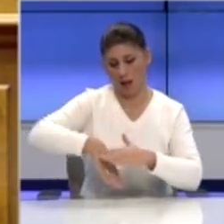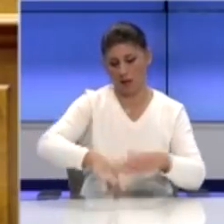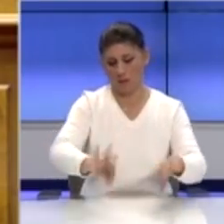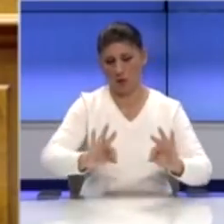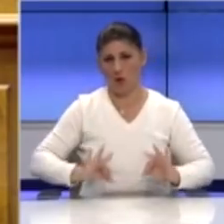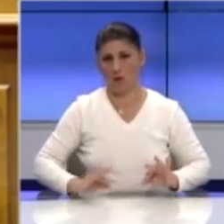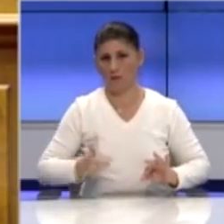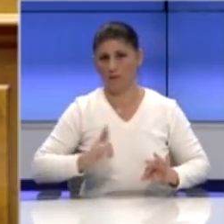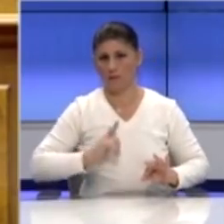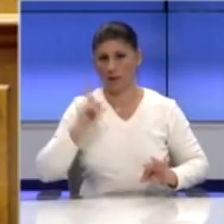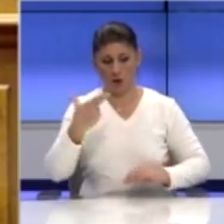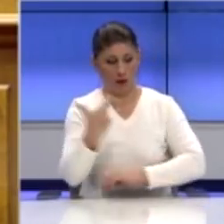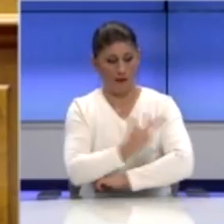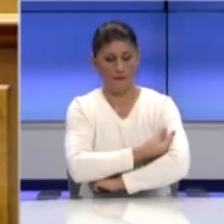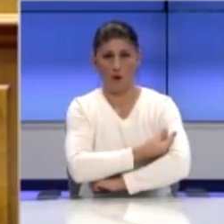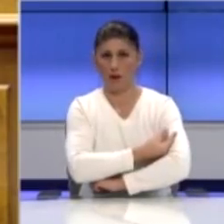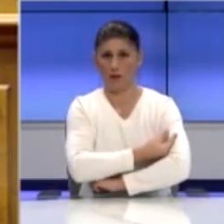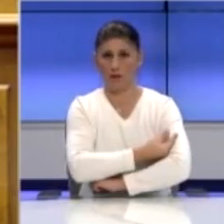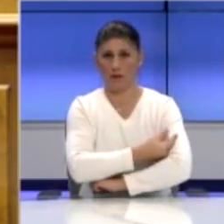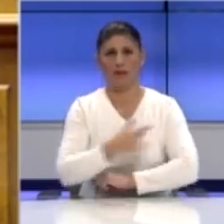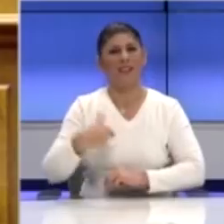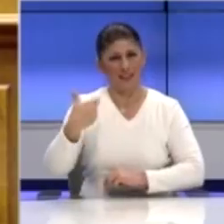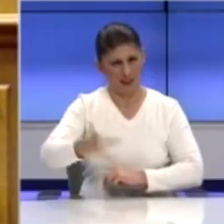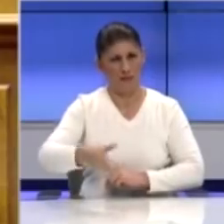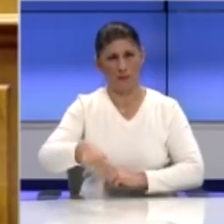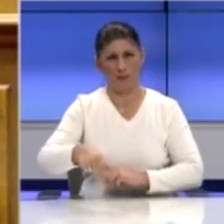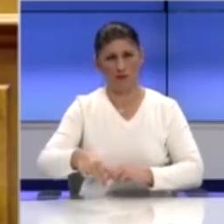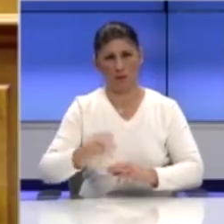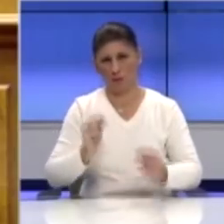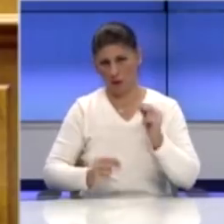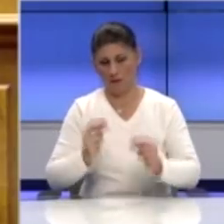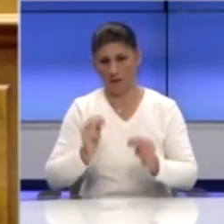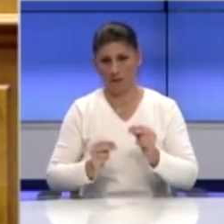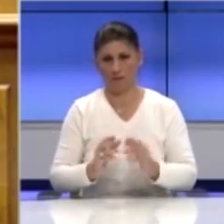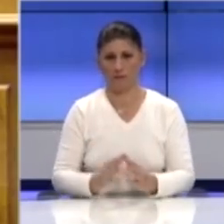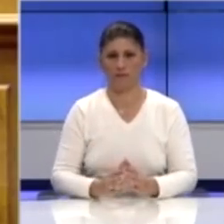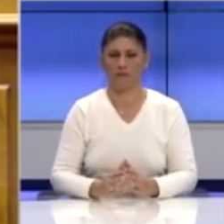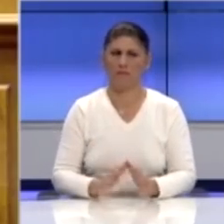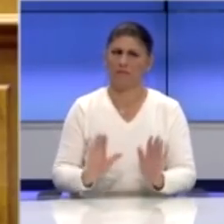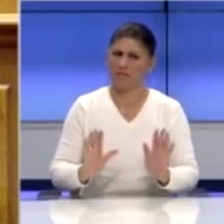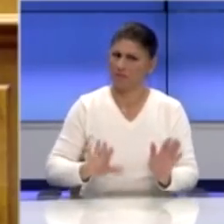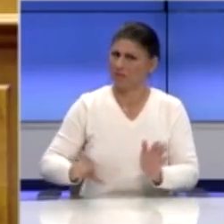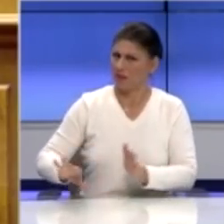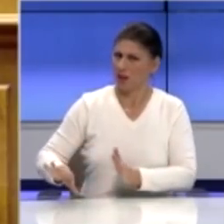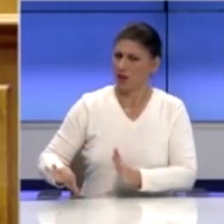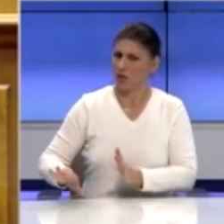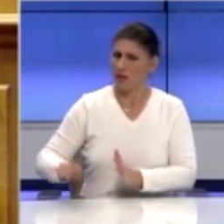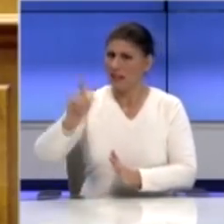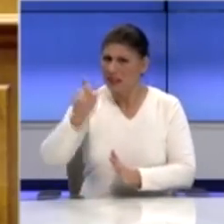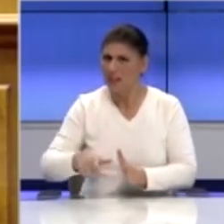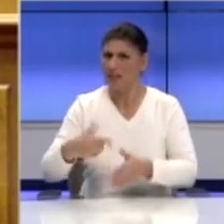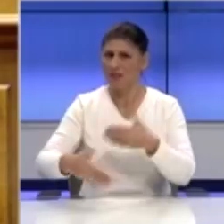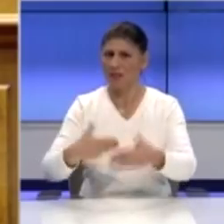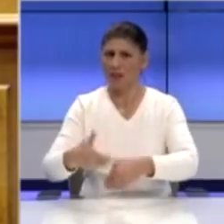χαλί της προσμονής ενός εμβολίου για να βγούμε επιτέλους από αυτή την περιπέτεια. Χώρια που η ίδια